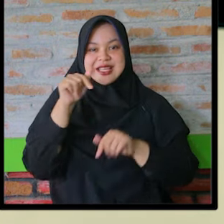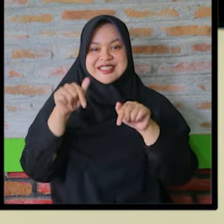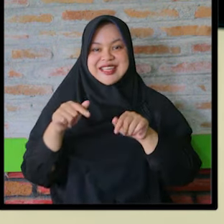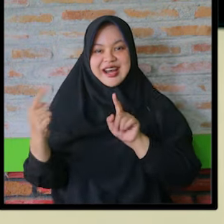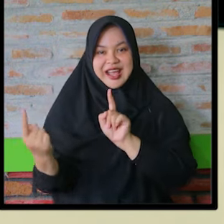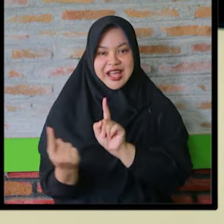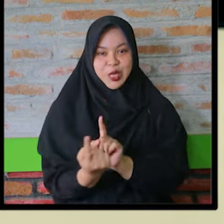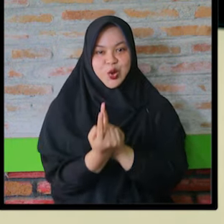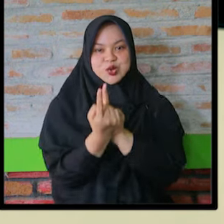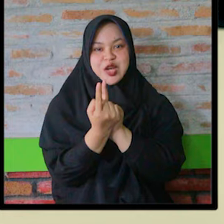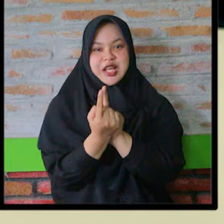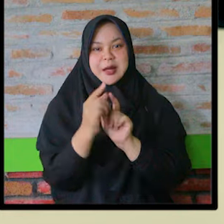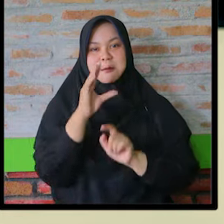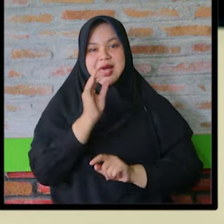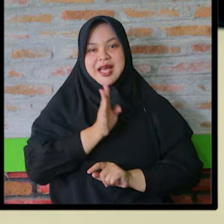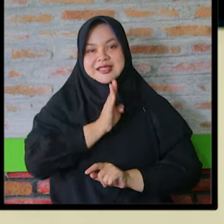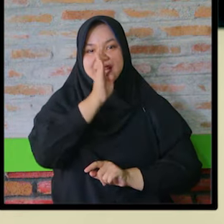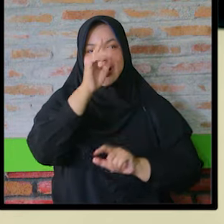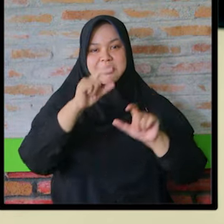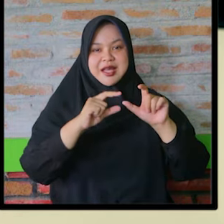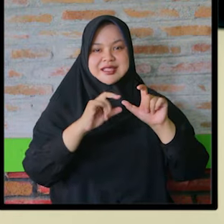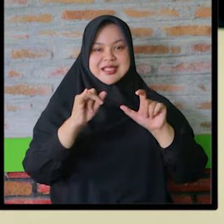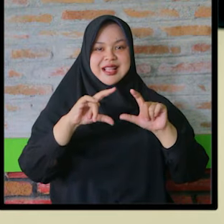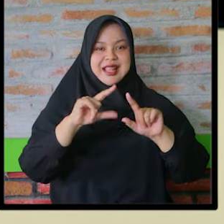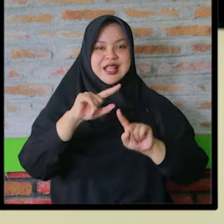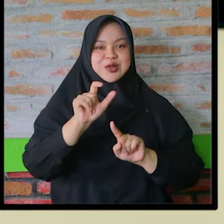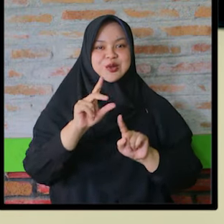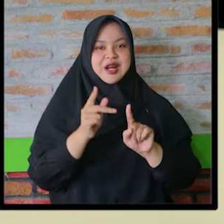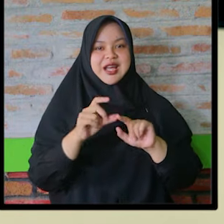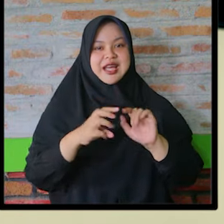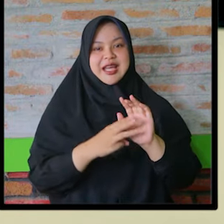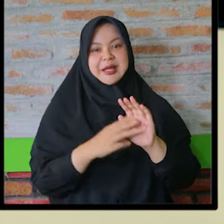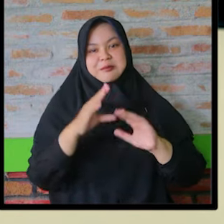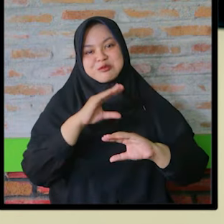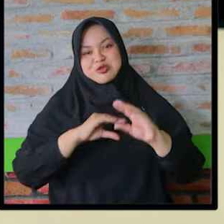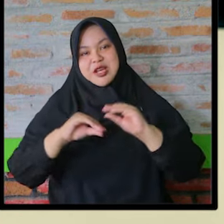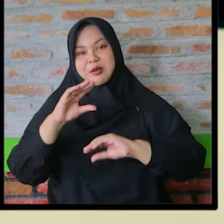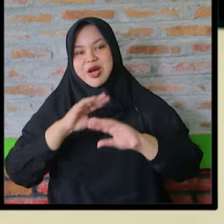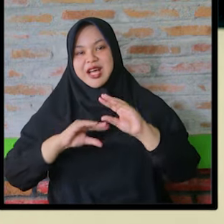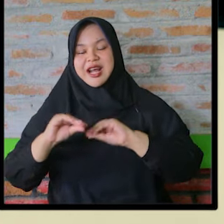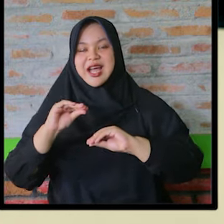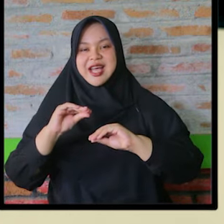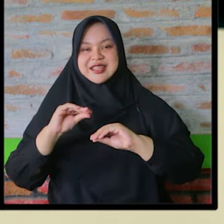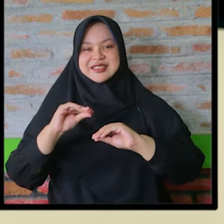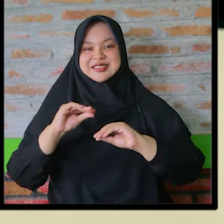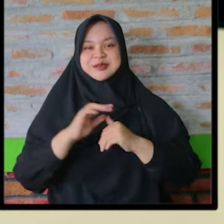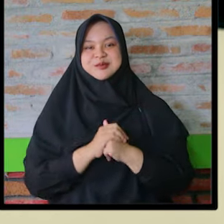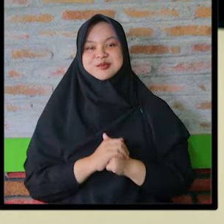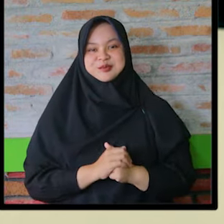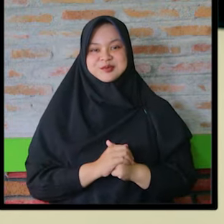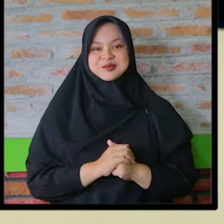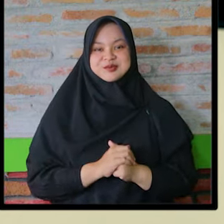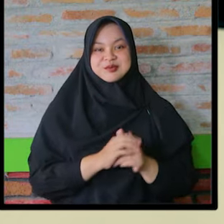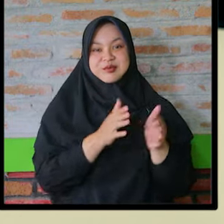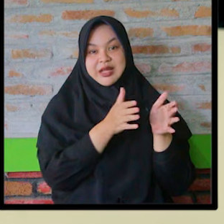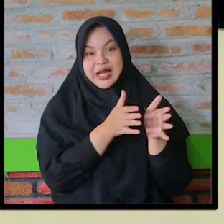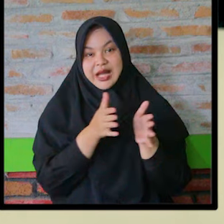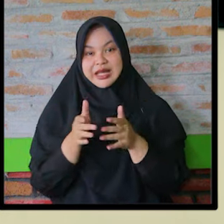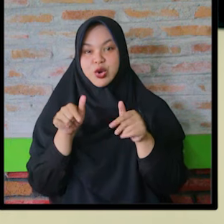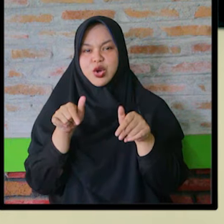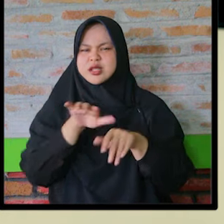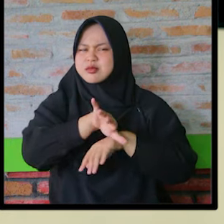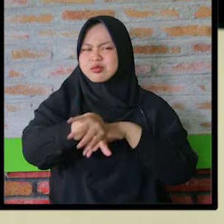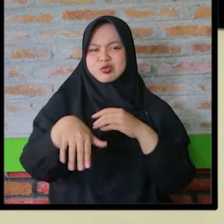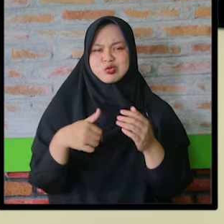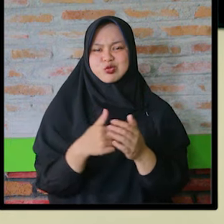gitu dalam bahasa agama kan silaturahim musyawarah gitu kan wasyawi Amri gitu kan kan